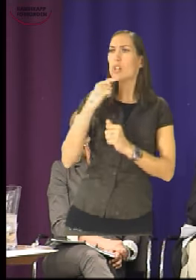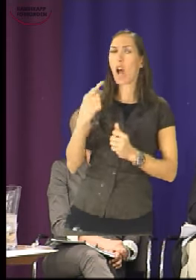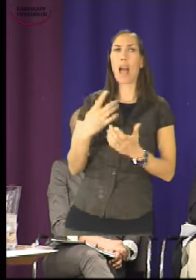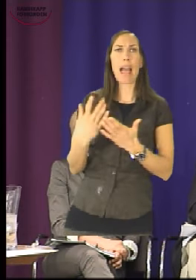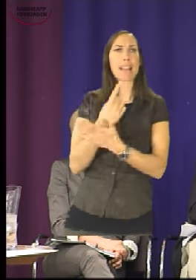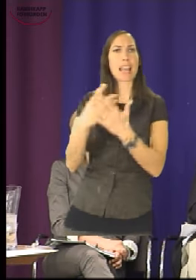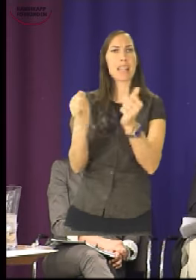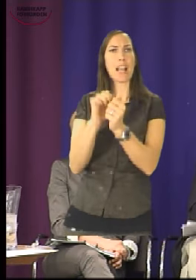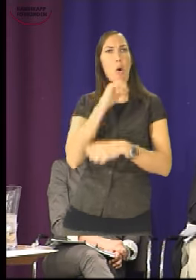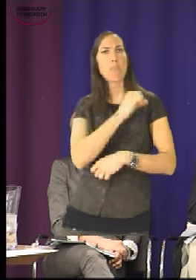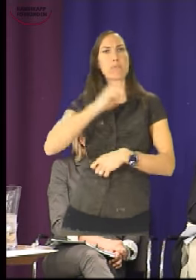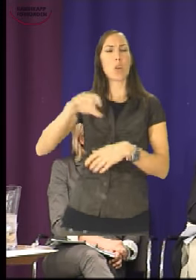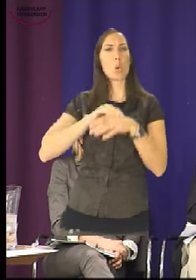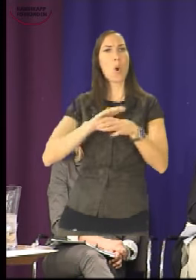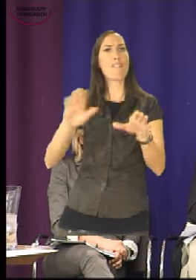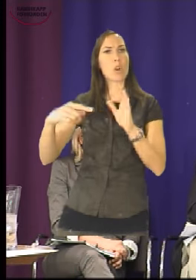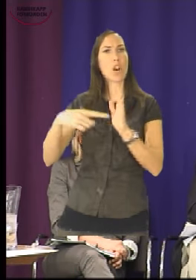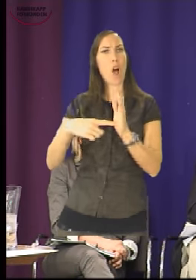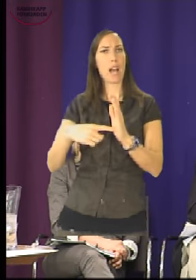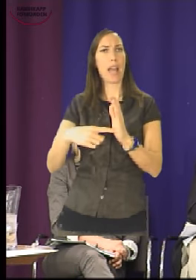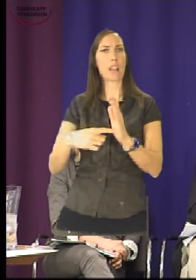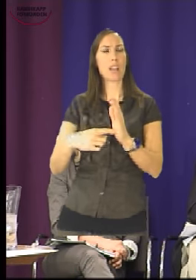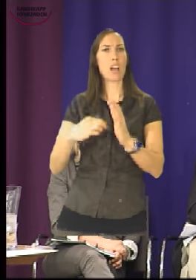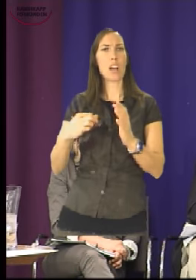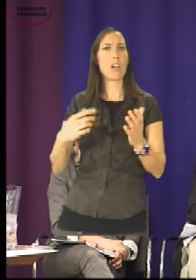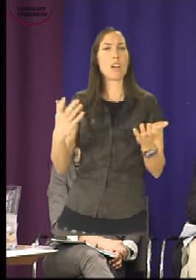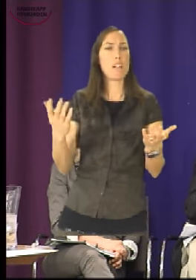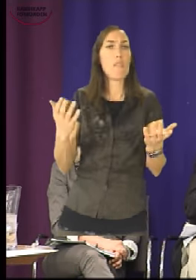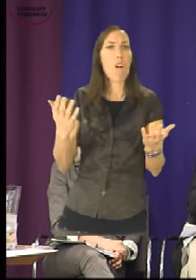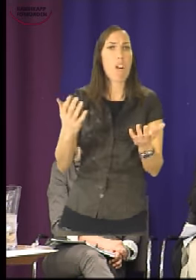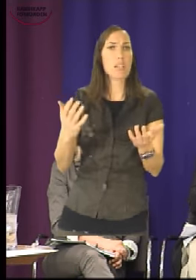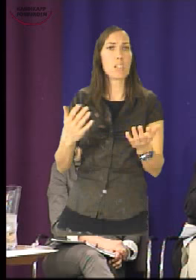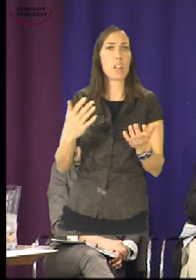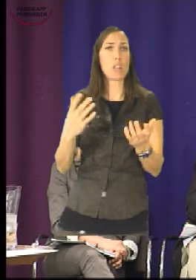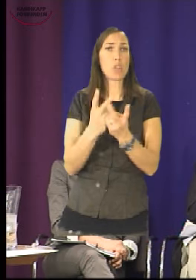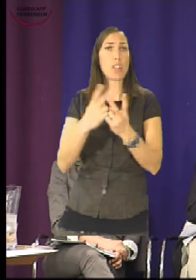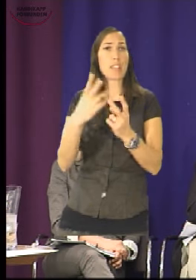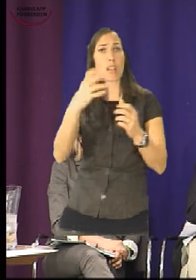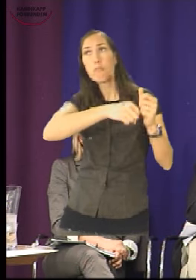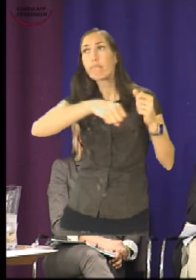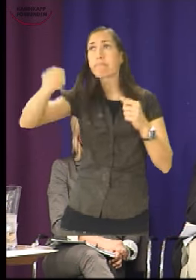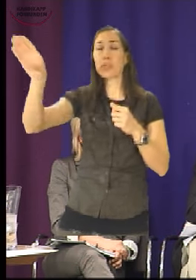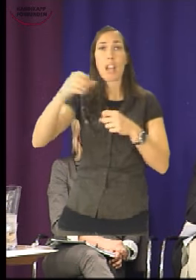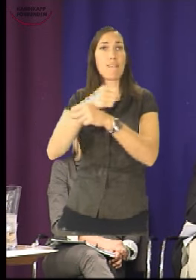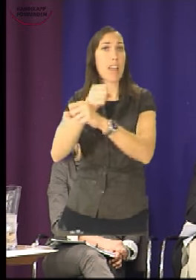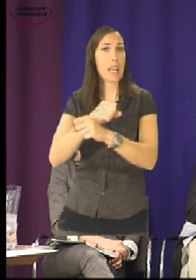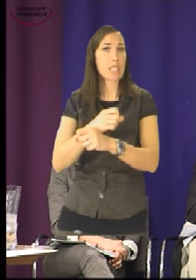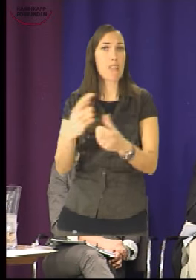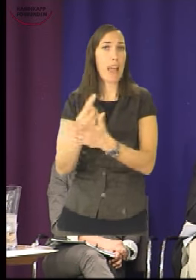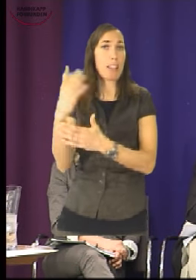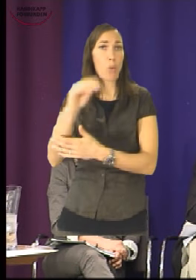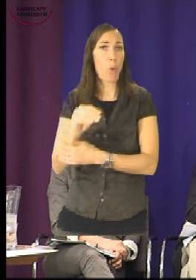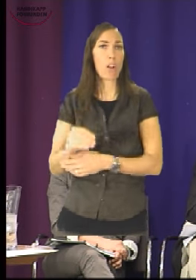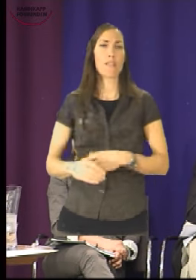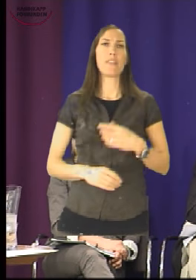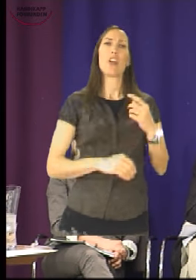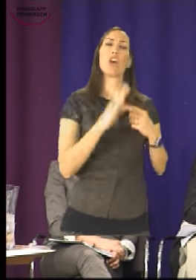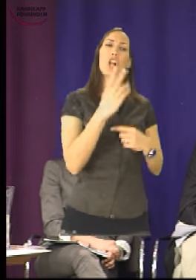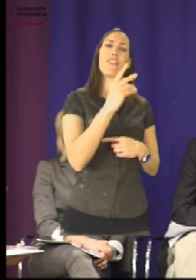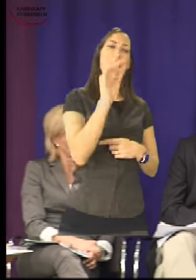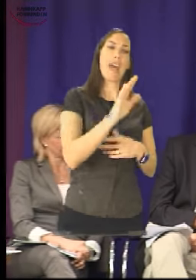mot sjukvårdslagens likställighetsparagraf. Ska det, man kastas i fängelse? Men jag skulle vilja att man ställer krav